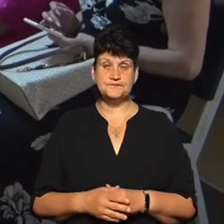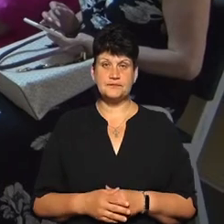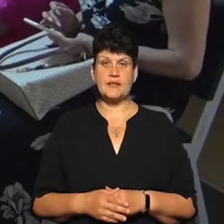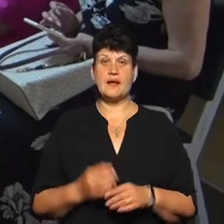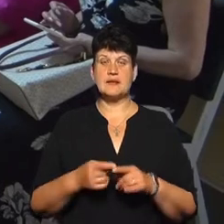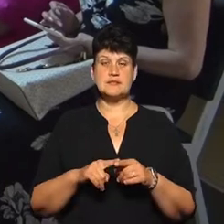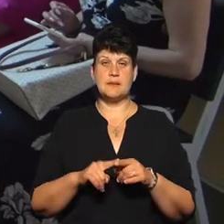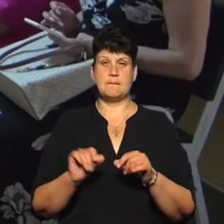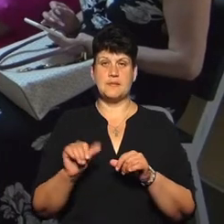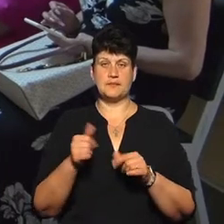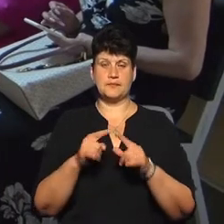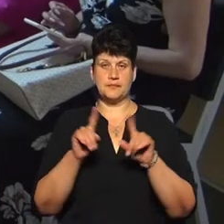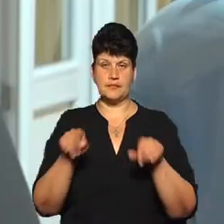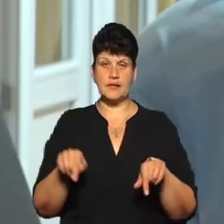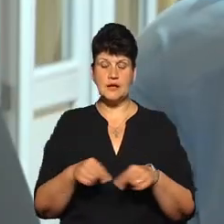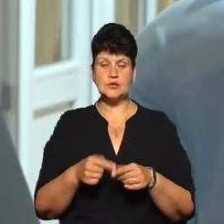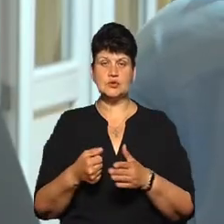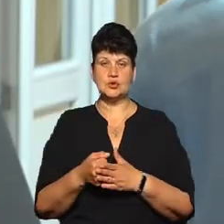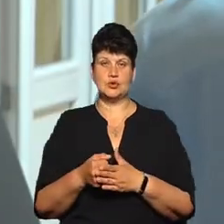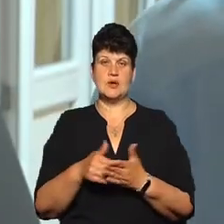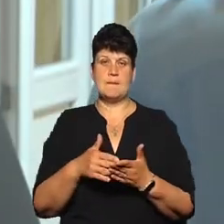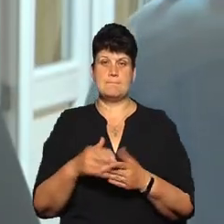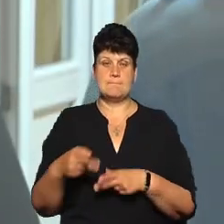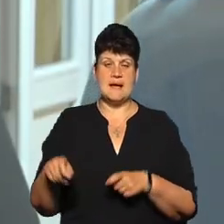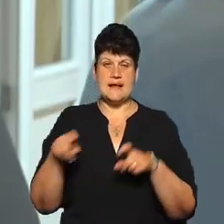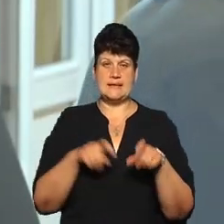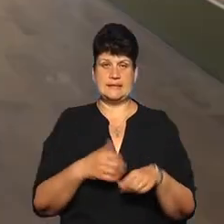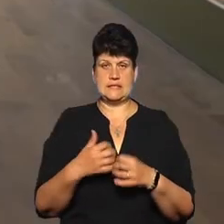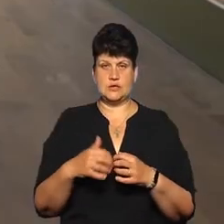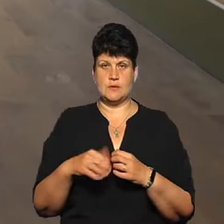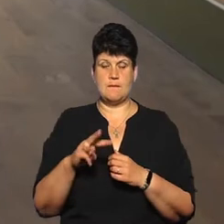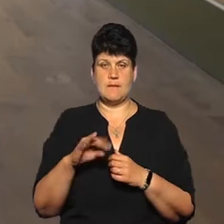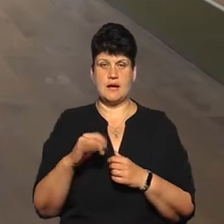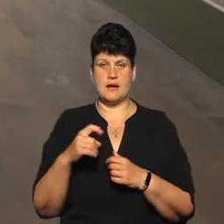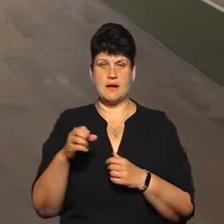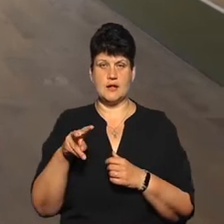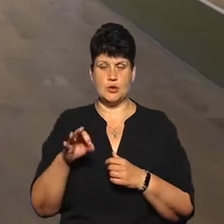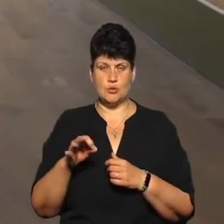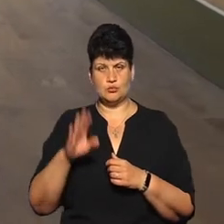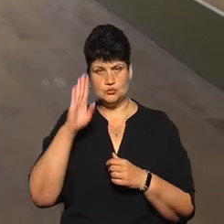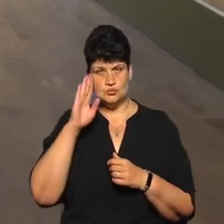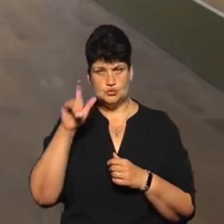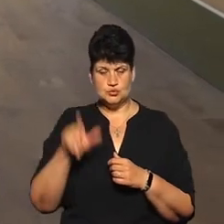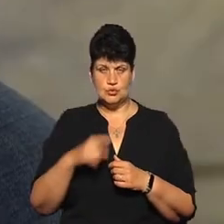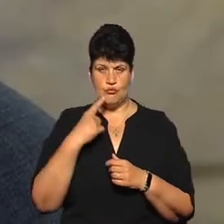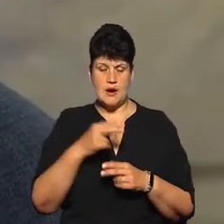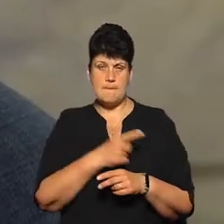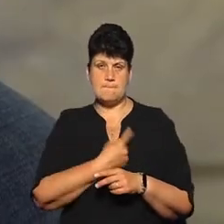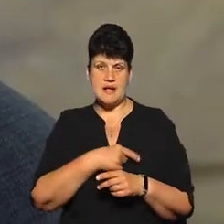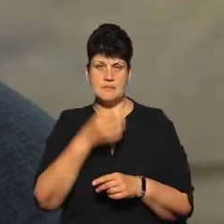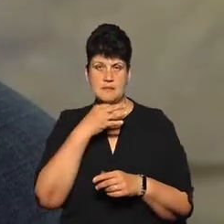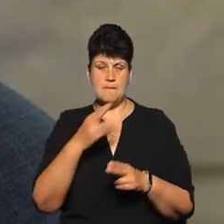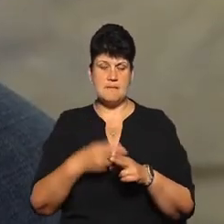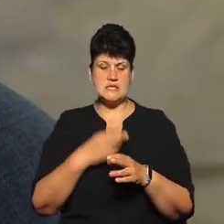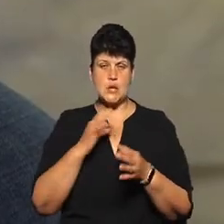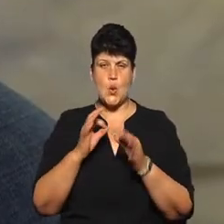в Тернополі. У черзі на прийом до лікаря – переселенець з Херсона Михайло. Чоловік розповідає, медпрепаратів без консультації в